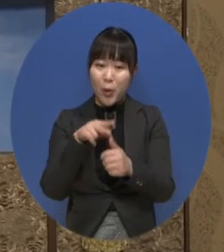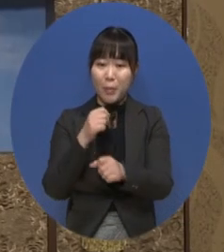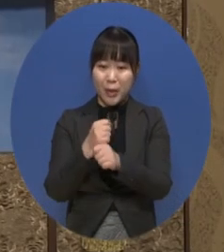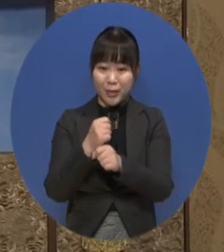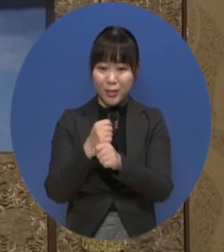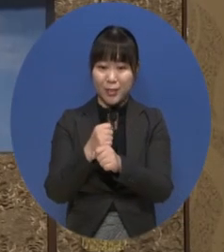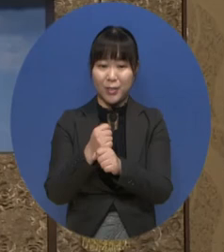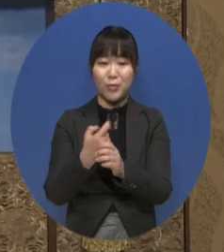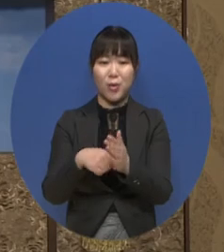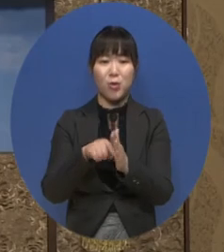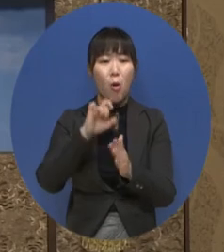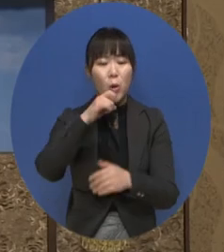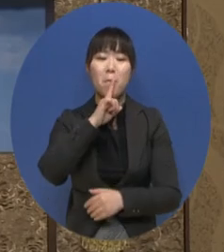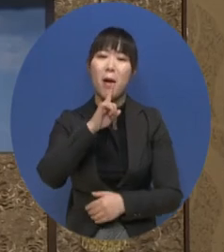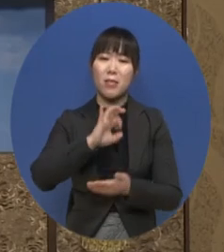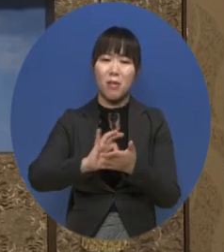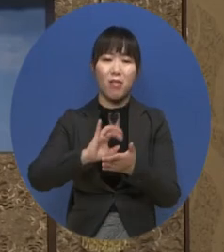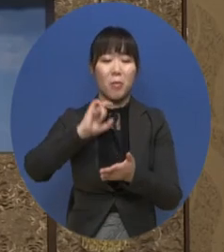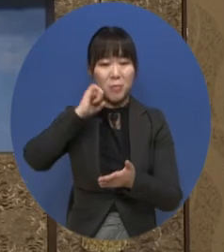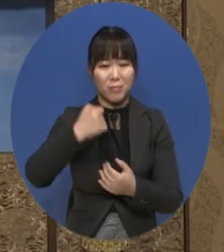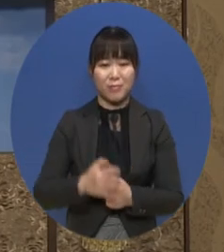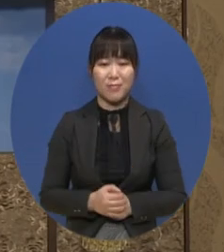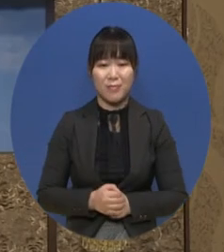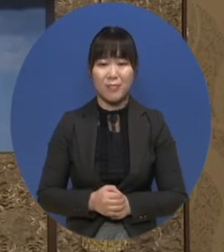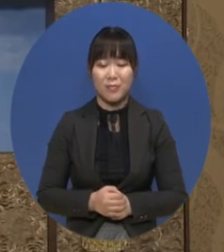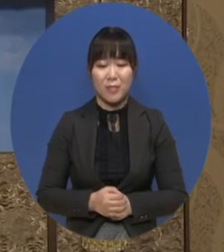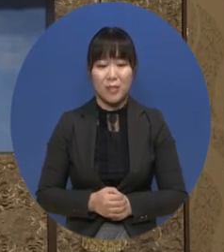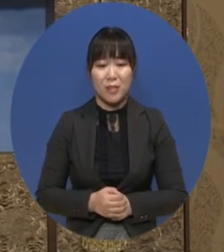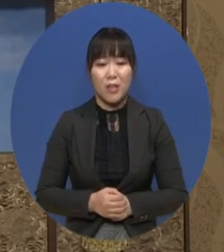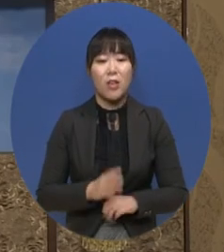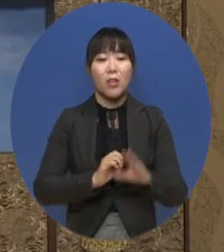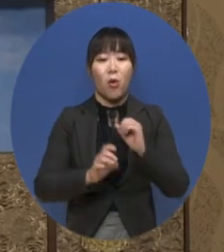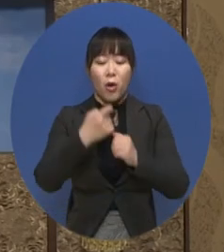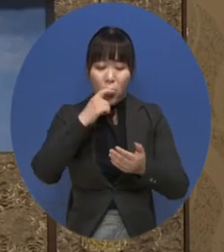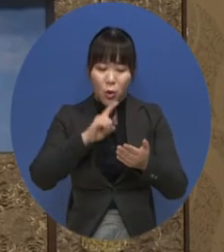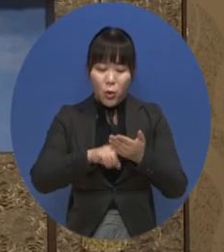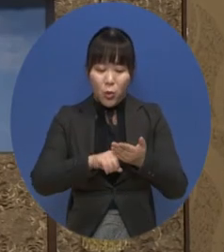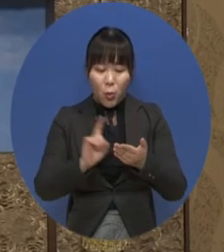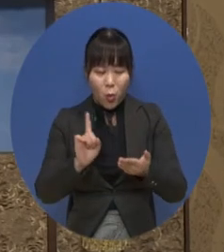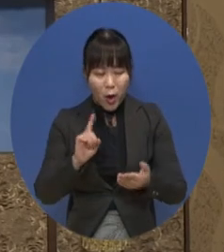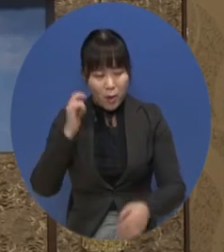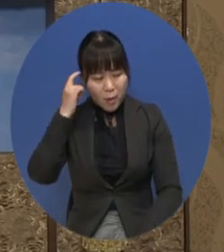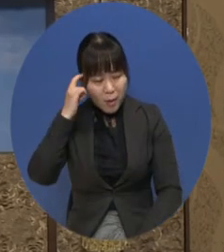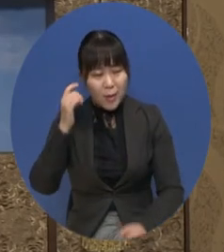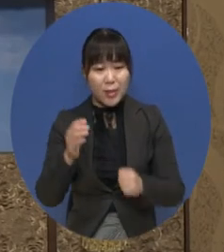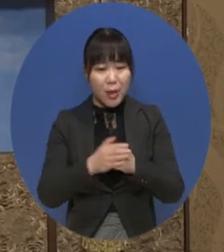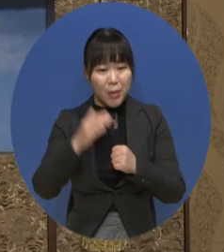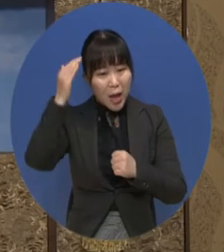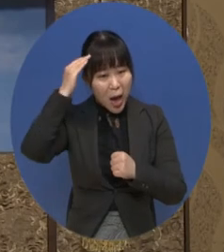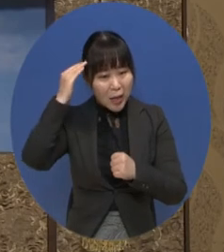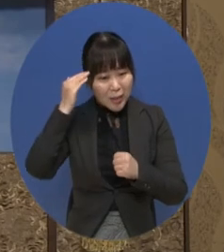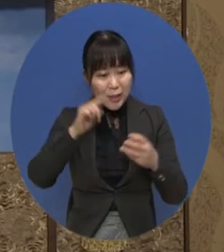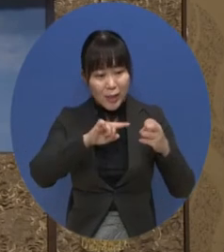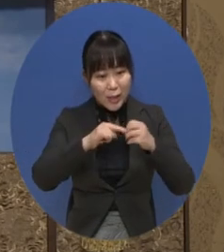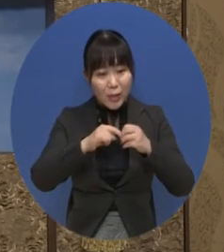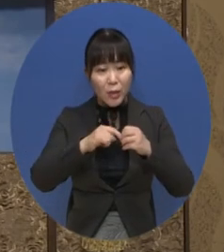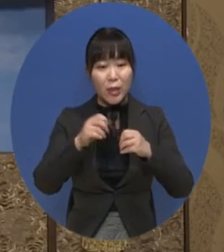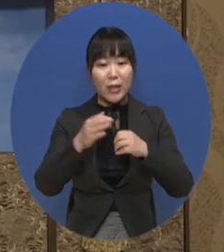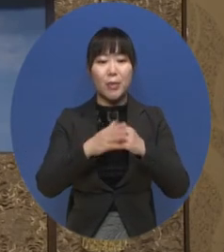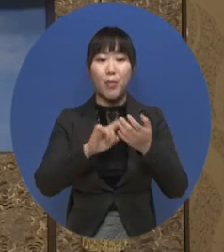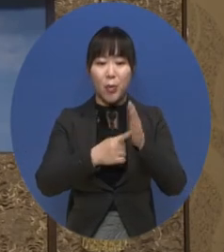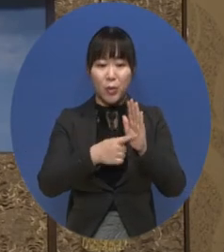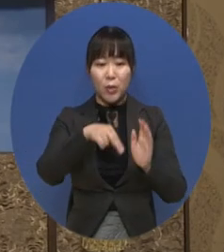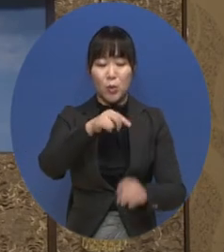만든다고 하면서 어려운 말을 쓰기가 어려운 거죠. 그래서 좀더 쉬운 표현을 고민하다 보니까 한글로 되어 있고, 그러다 보니까 표현이